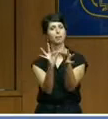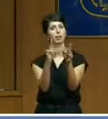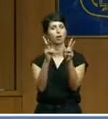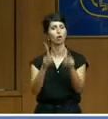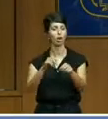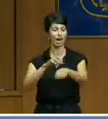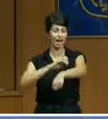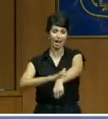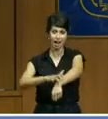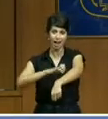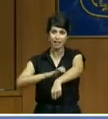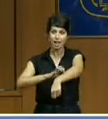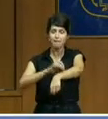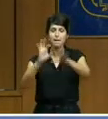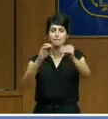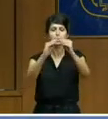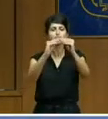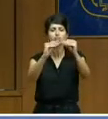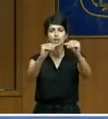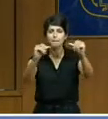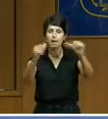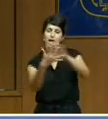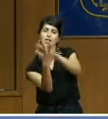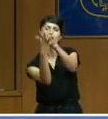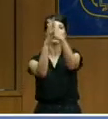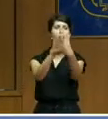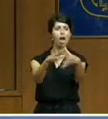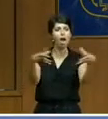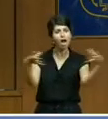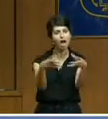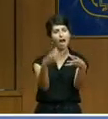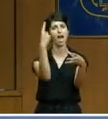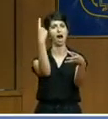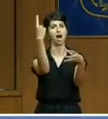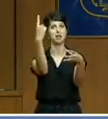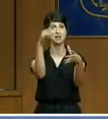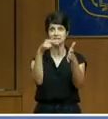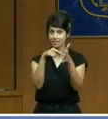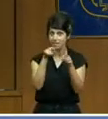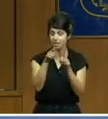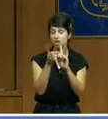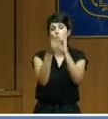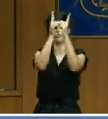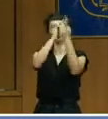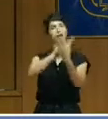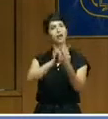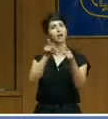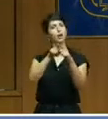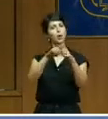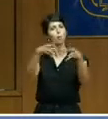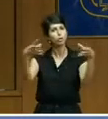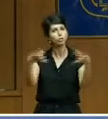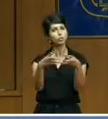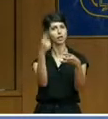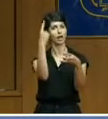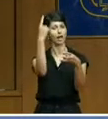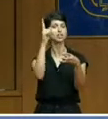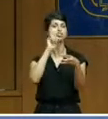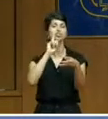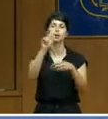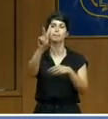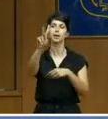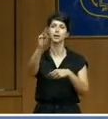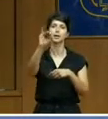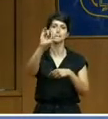כלי הדם ממש נמסים והופכים לכלי דם אחד, והדבר הזה הופך להיות ישות על שנקראת